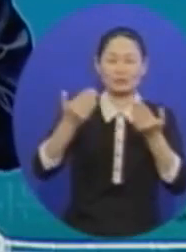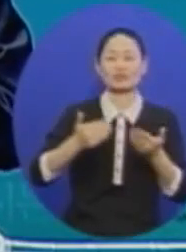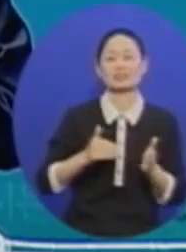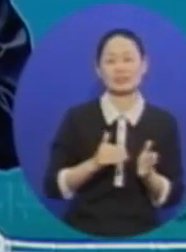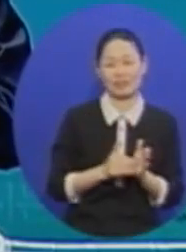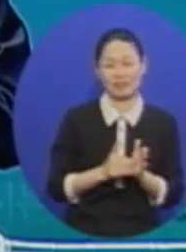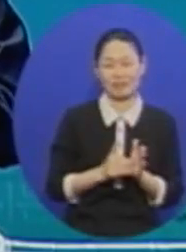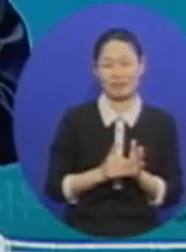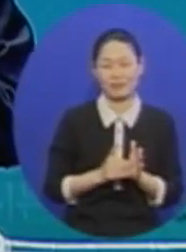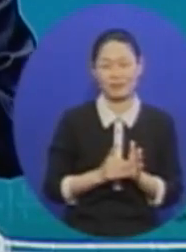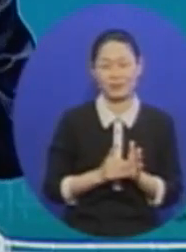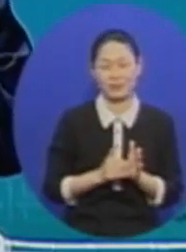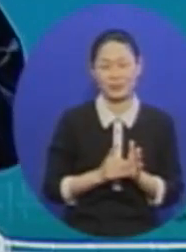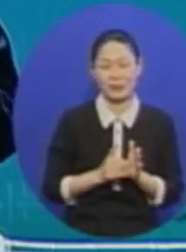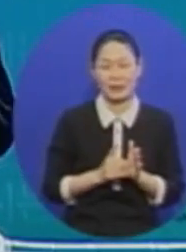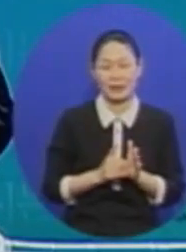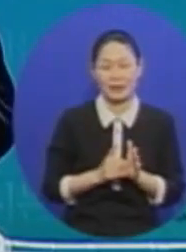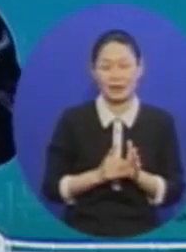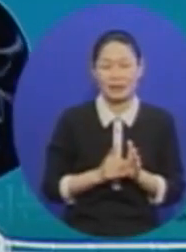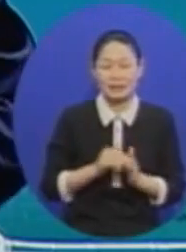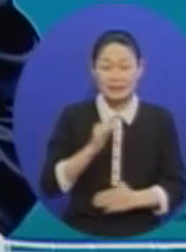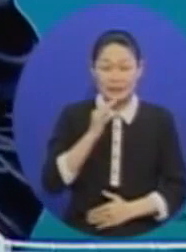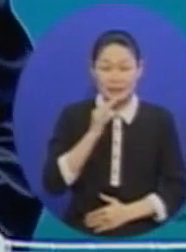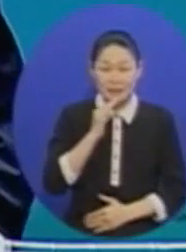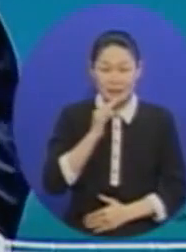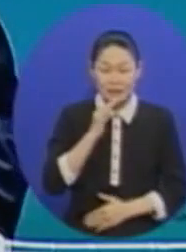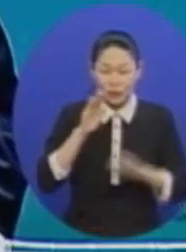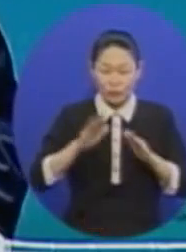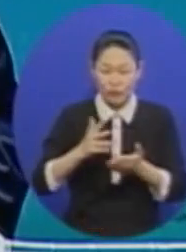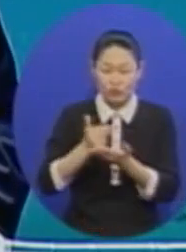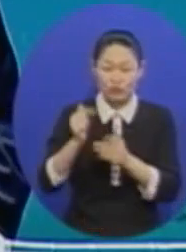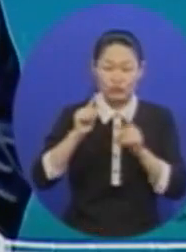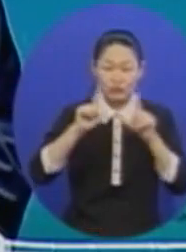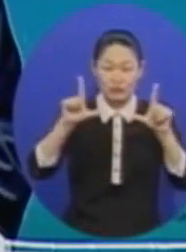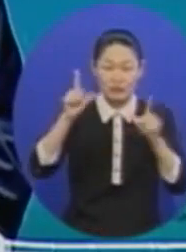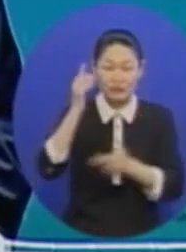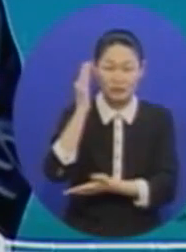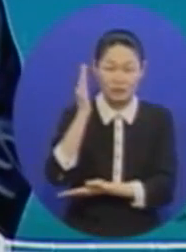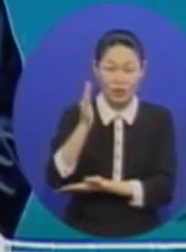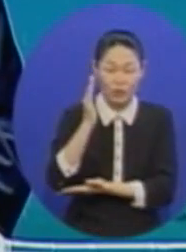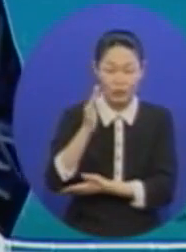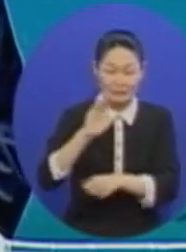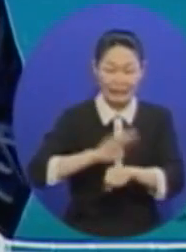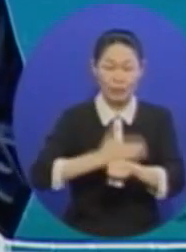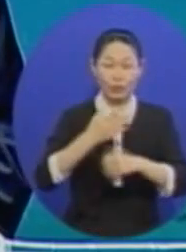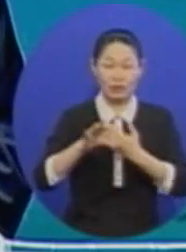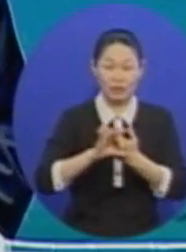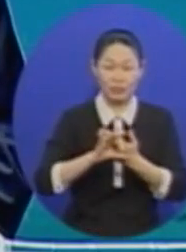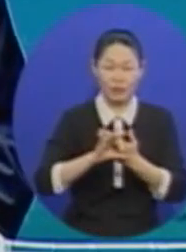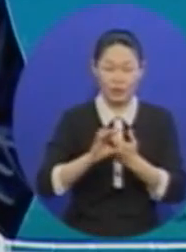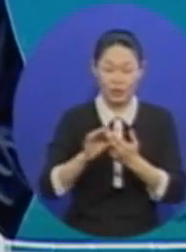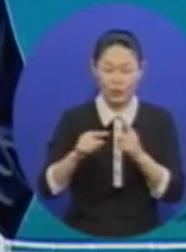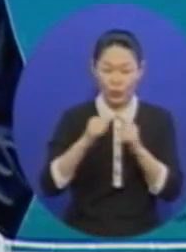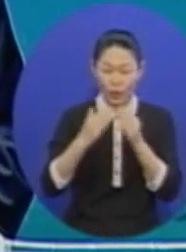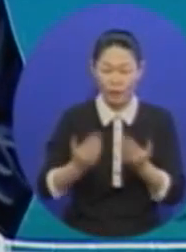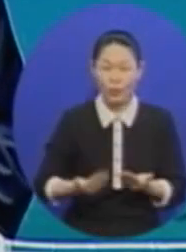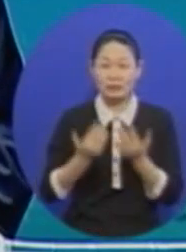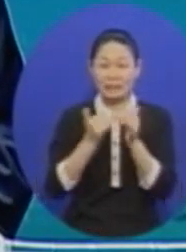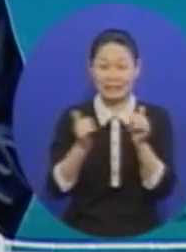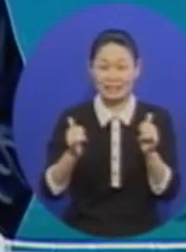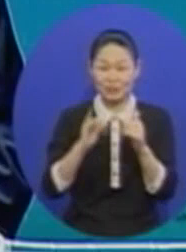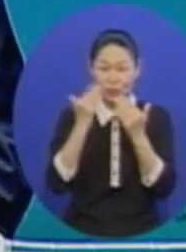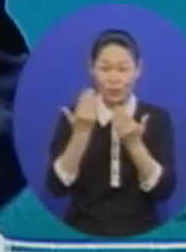주셨어요 사실 이번 주일 설교 잘못하면 교회 봉사자들 다 빠져나갈